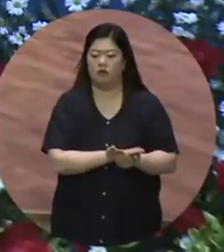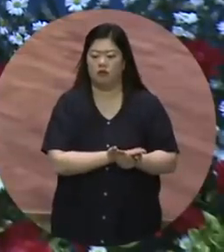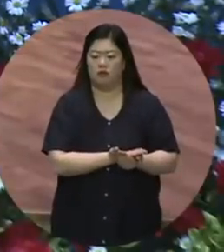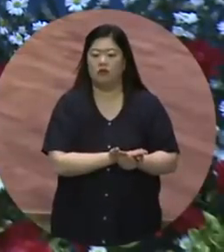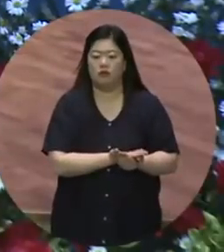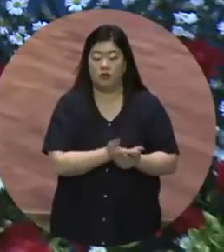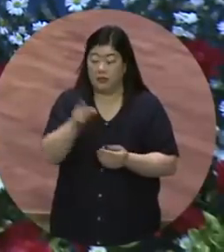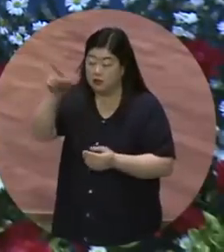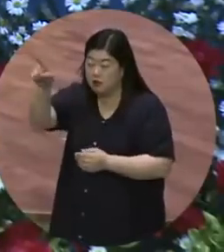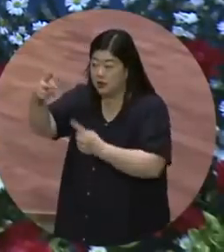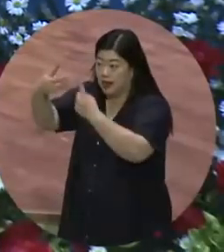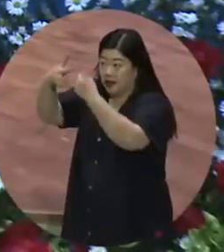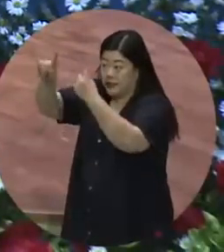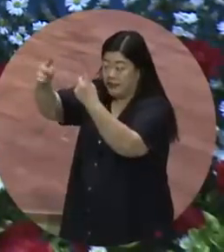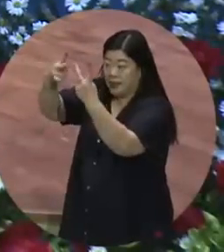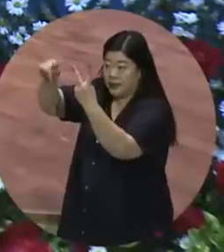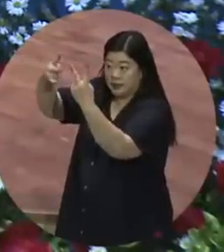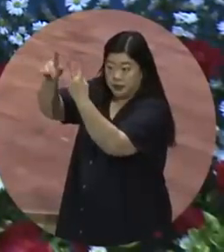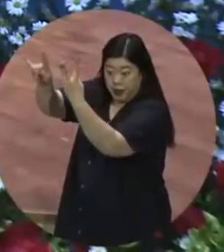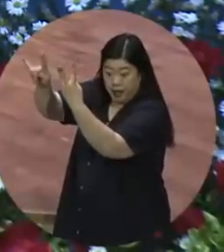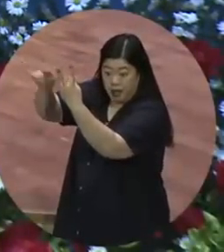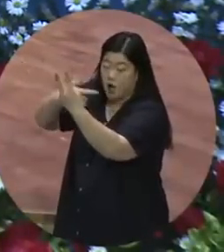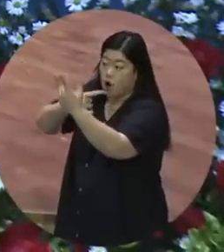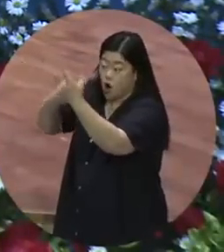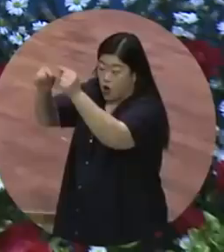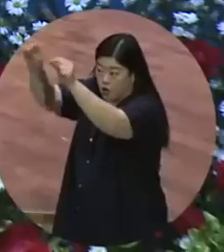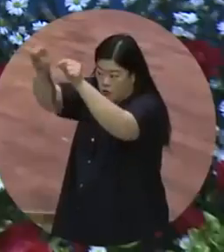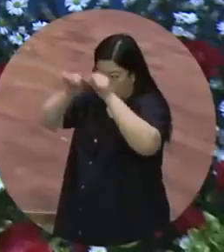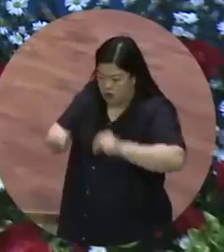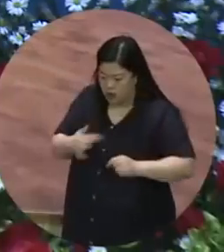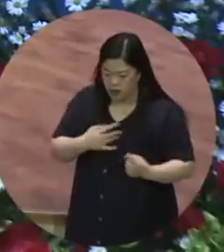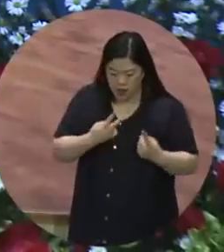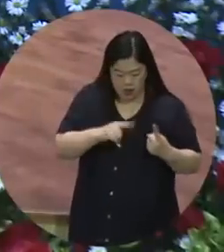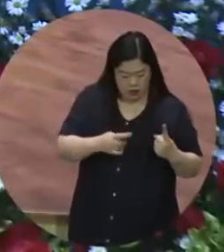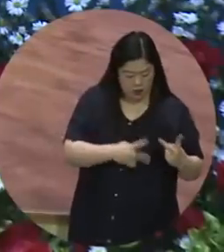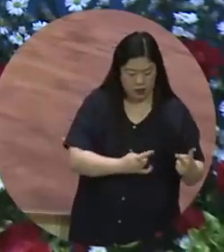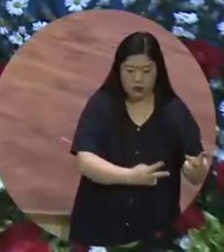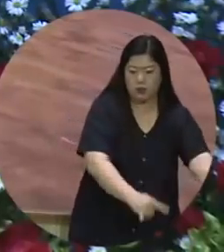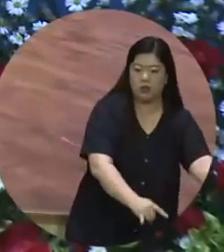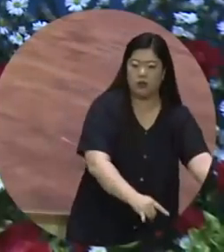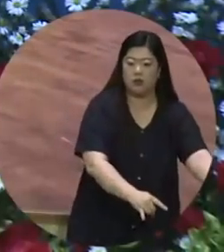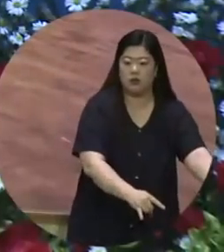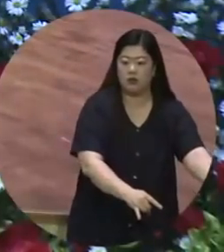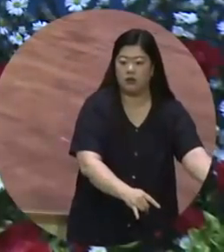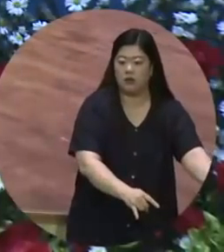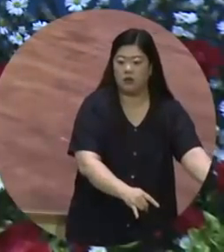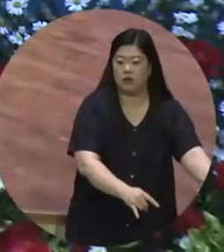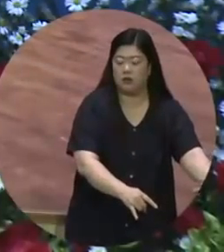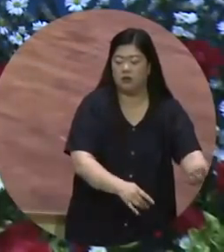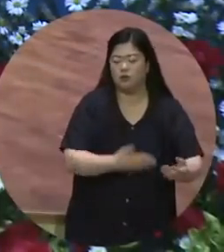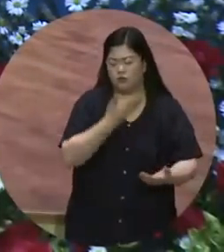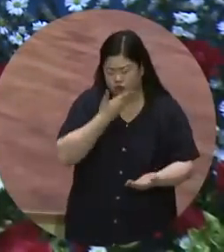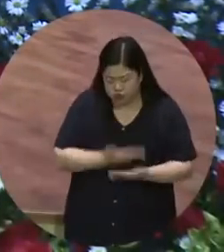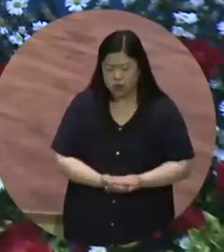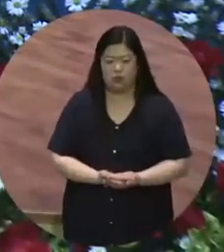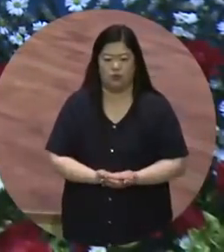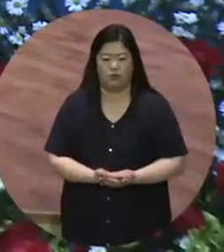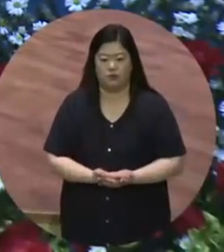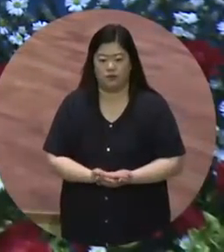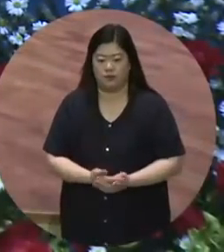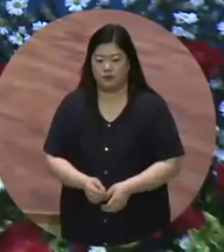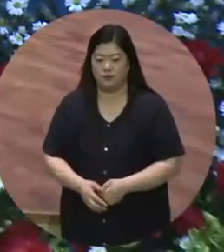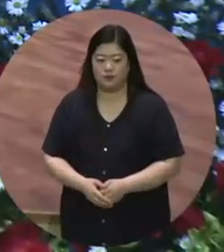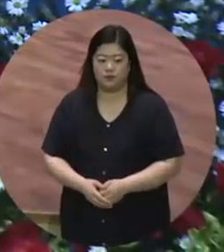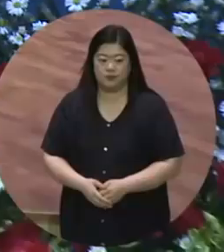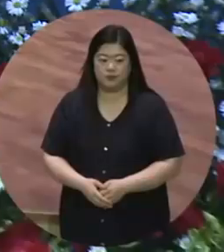다시 말해서 하나님의 불변성과 언약의 필연적 성취를 강조해 주는 말이에요.